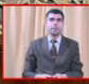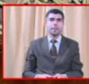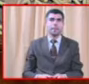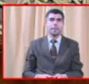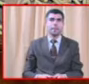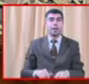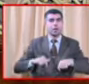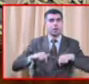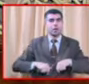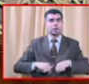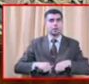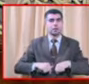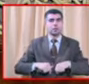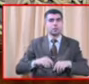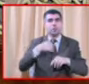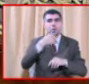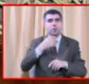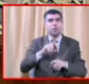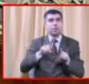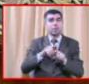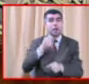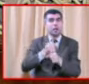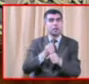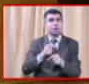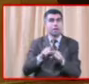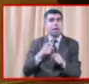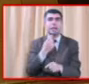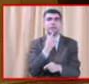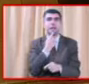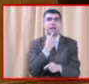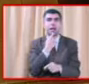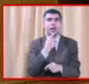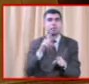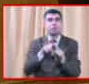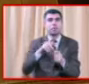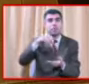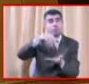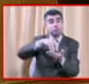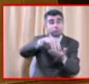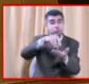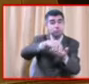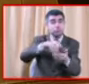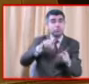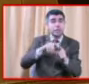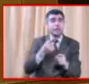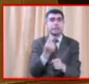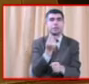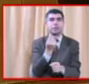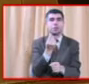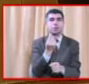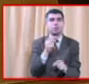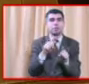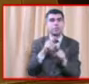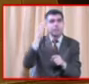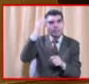سيد الوزير، بمحيطات إقليمي تازة تم غرس حوالي 1300 هكتار من أشجار الزيتون في